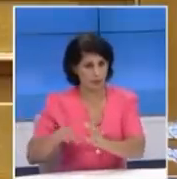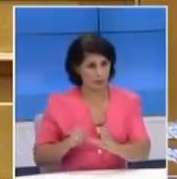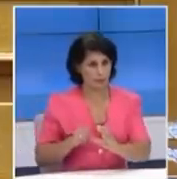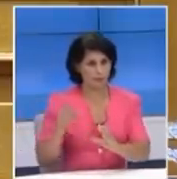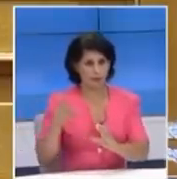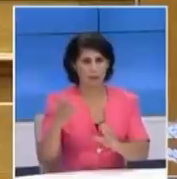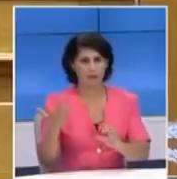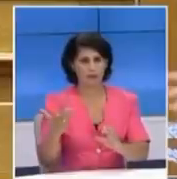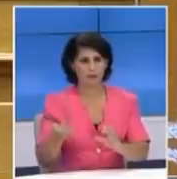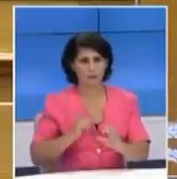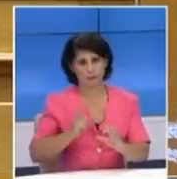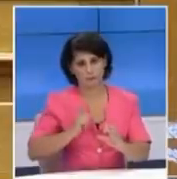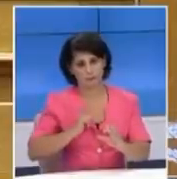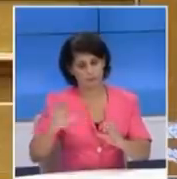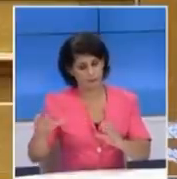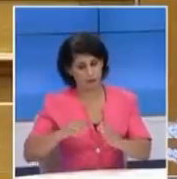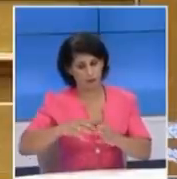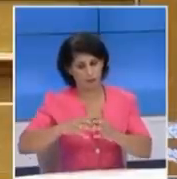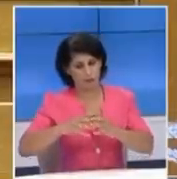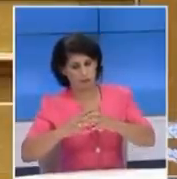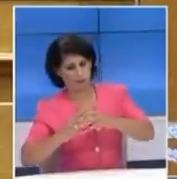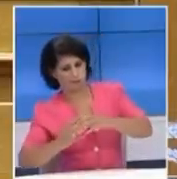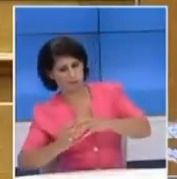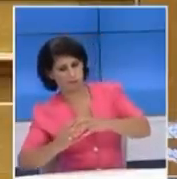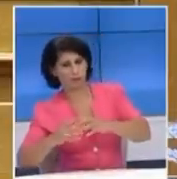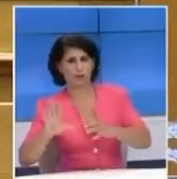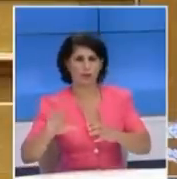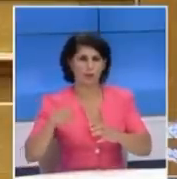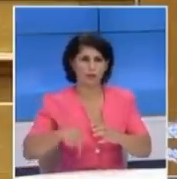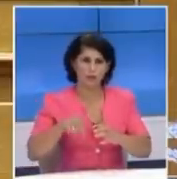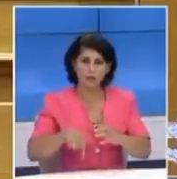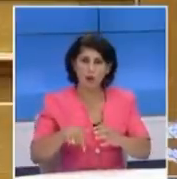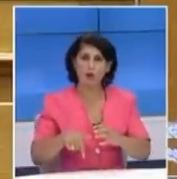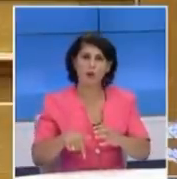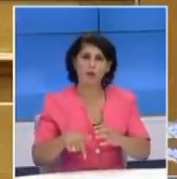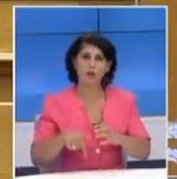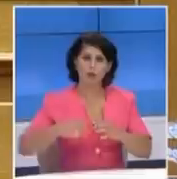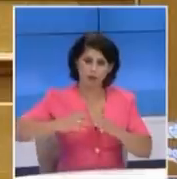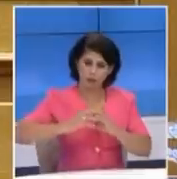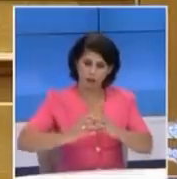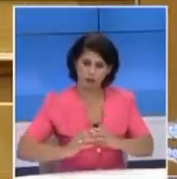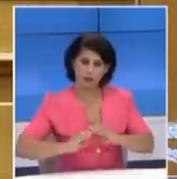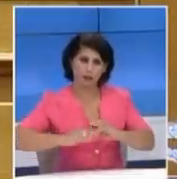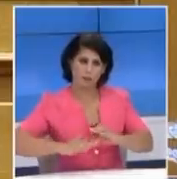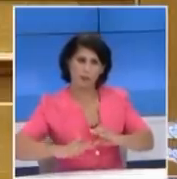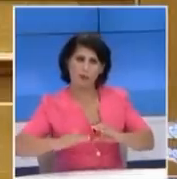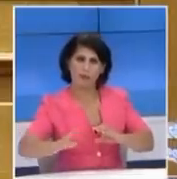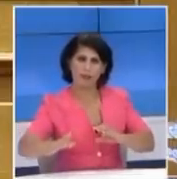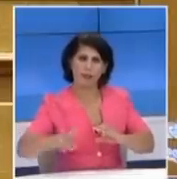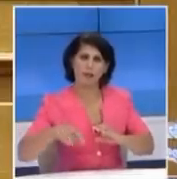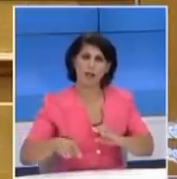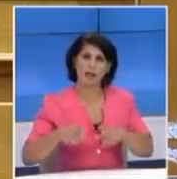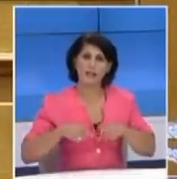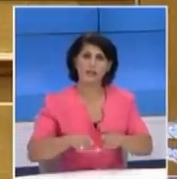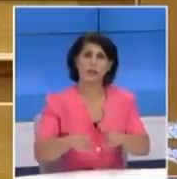για τα όρατα αυτά υποβρύχια. Πάρα τα προβλήματα που είχαν που έγερναν, δεν έγερναν. Και έχουμε υποροπλία τώρα στον υποβρυχιακό μας στόλο. Αλλά